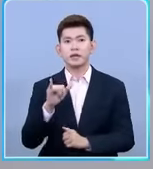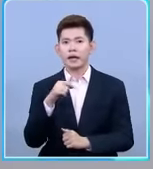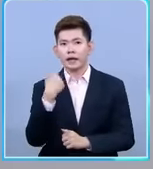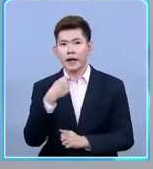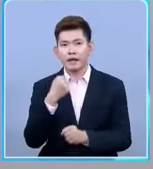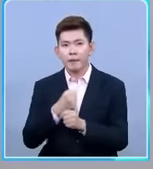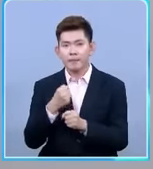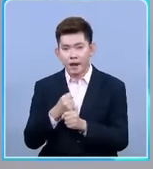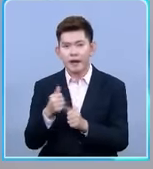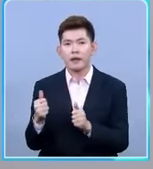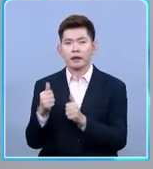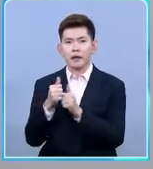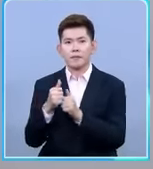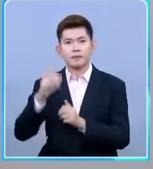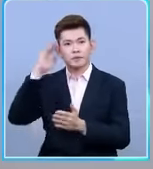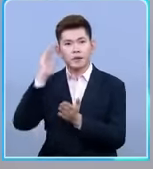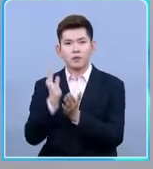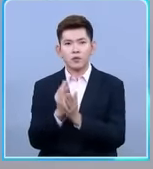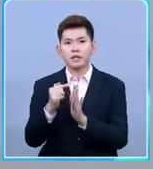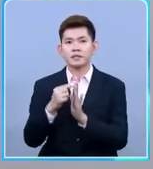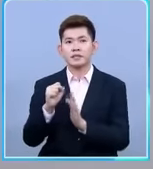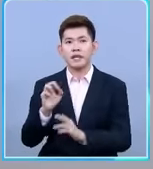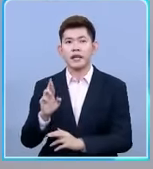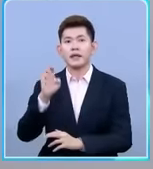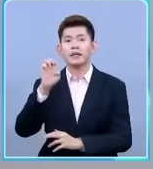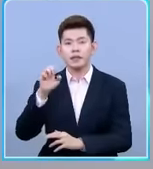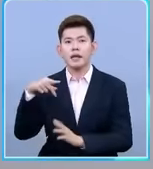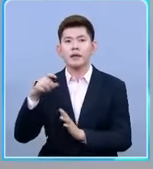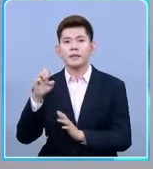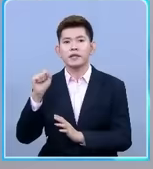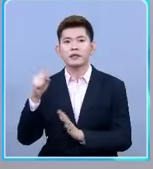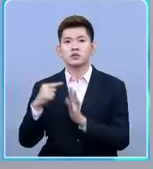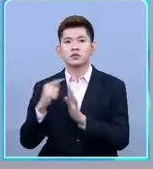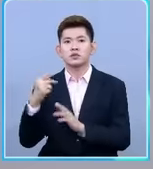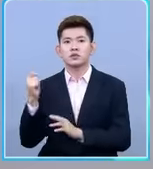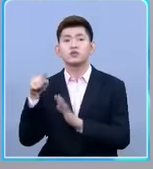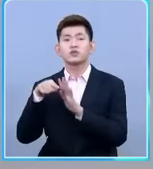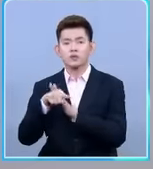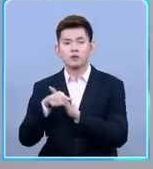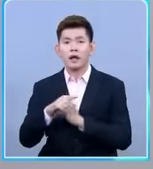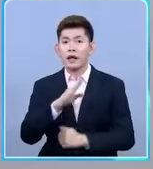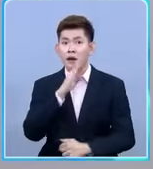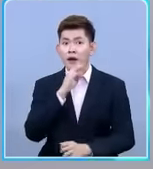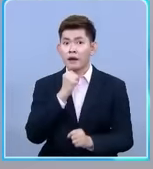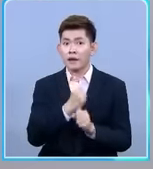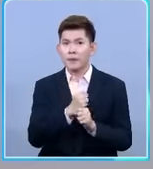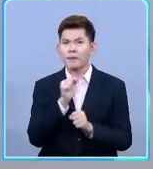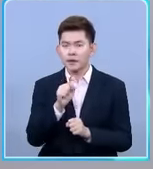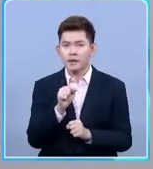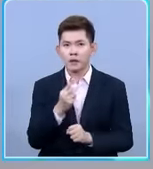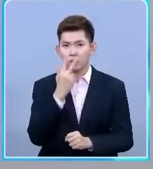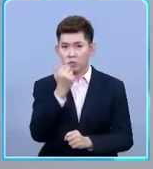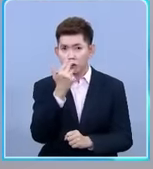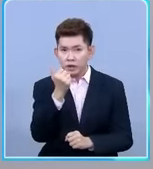ออกมายืนยันว่าเรื่องนี้หากจะเอาผิดกันจริงๆเนี่ยก็ต้องคิดดูให้ดีเพราะว่าโทษในข้อหาที่นายสันทนะจะแจ้งความ